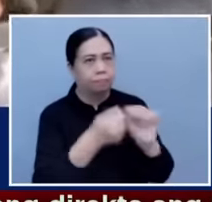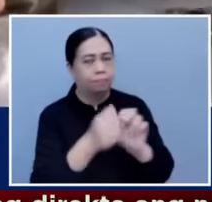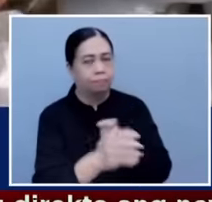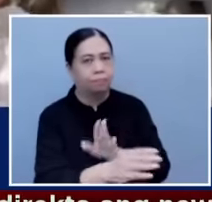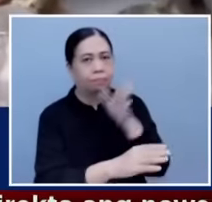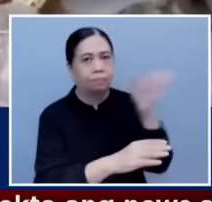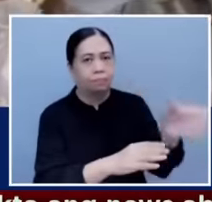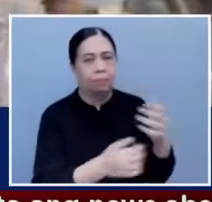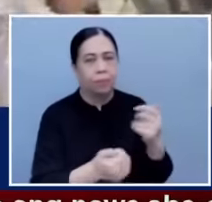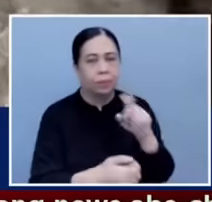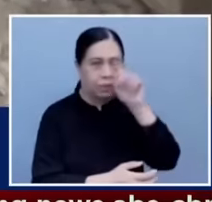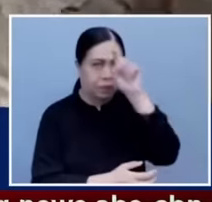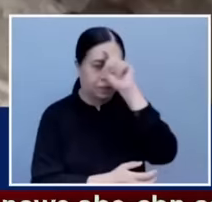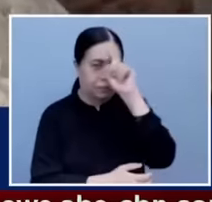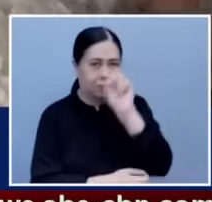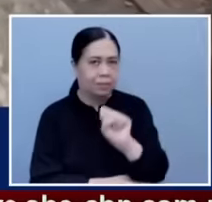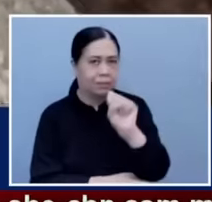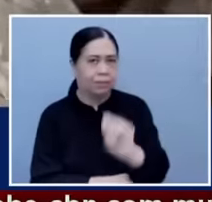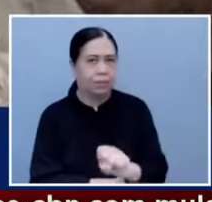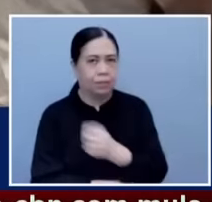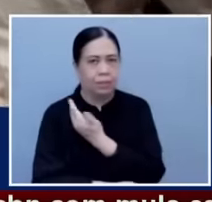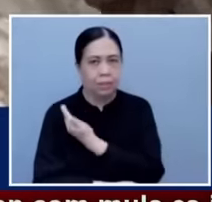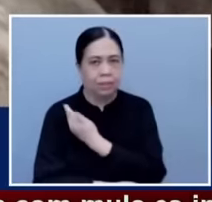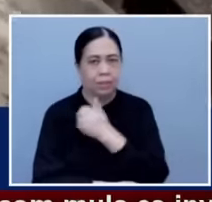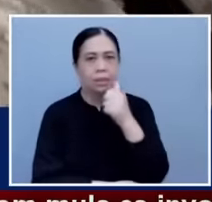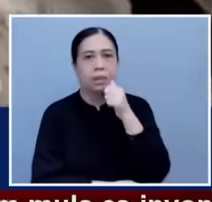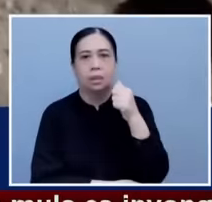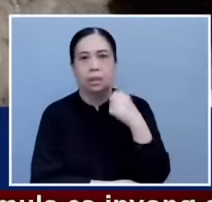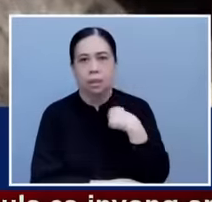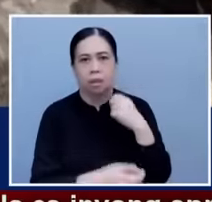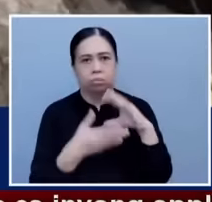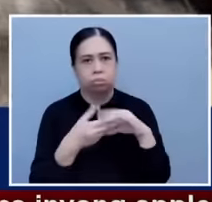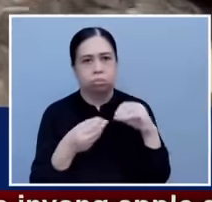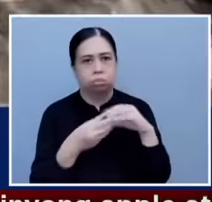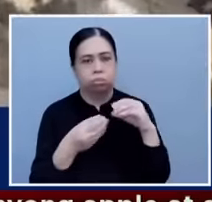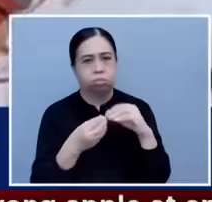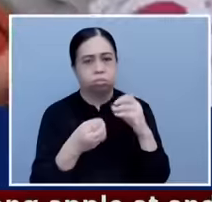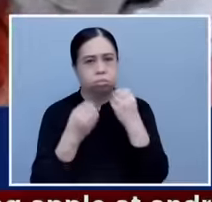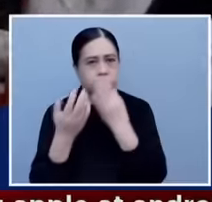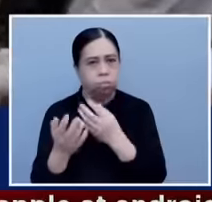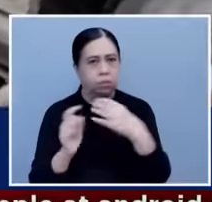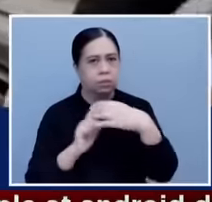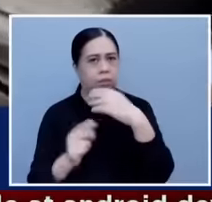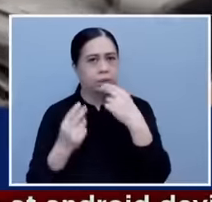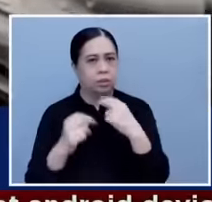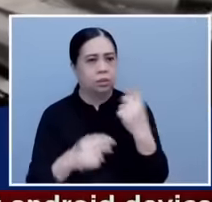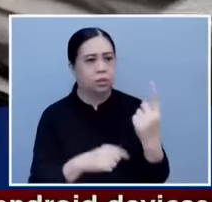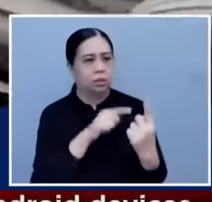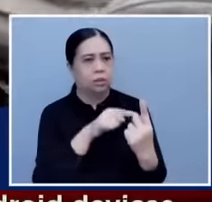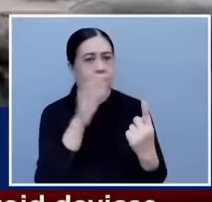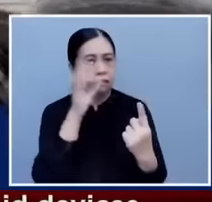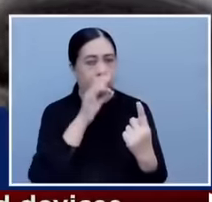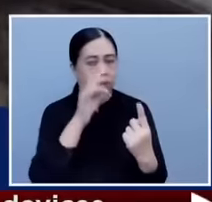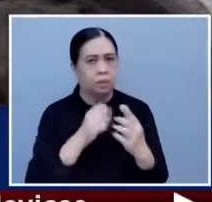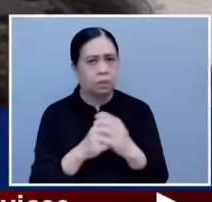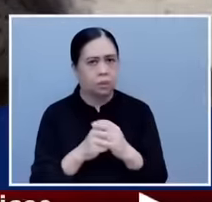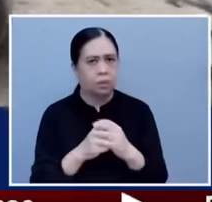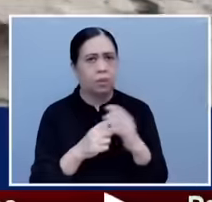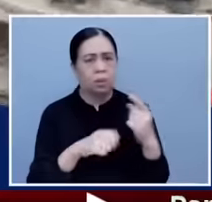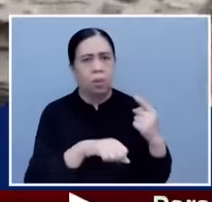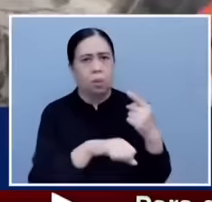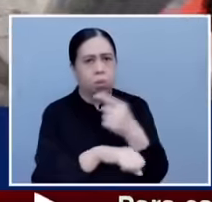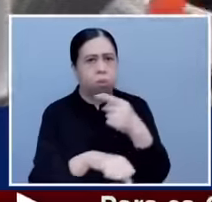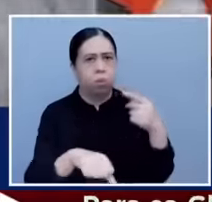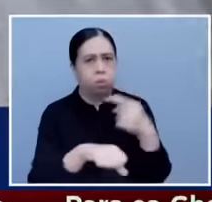border ng Southern Gaza. Kahapon, eksklusibong ikinuwento sa ABS-CBN News ng isang Pinay doon na binobomba na rin